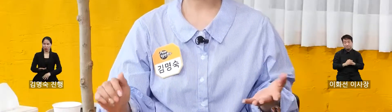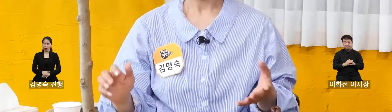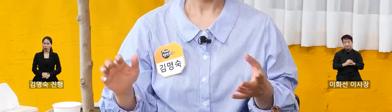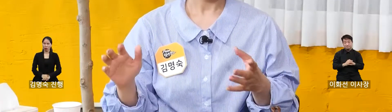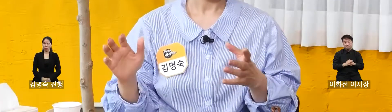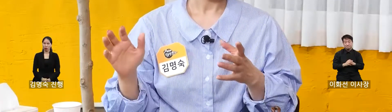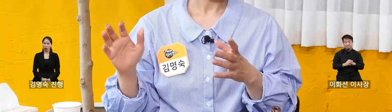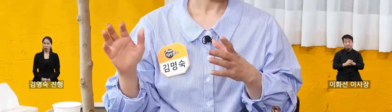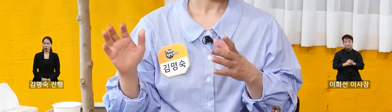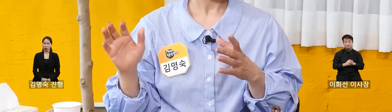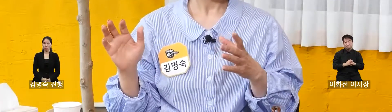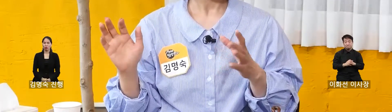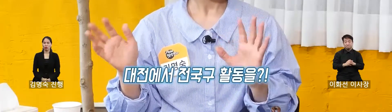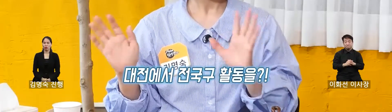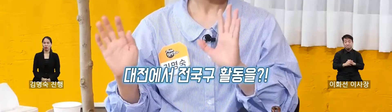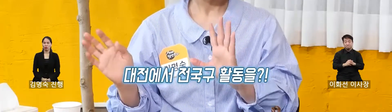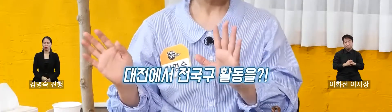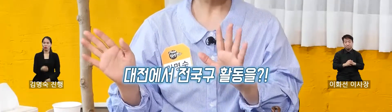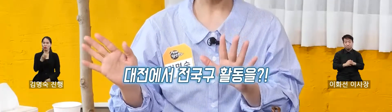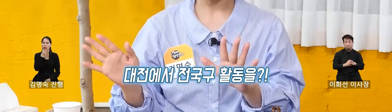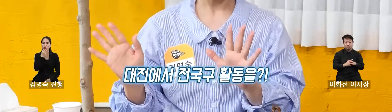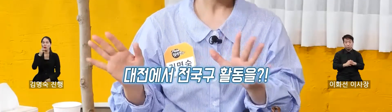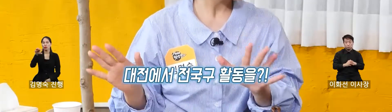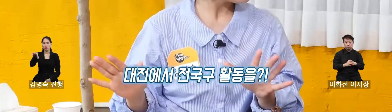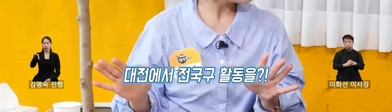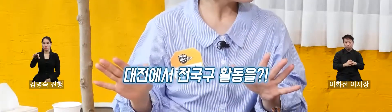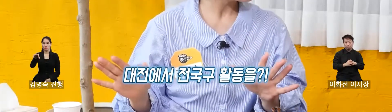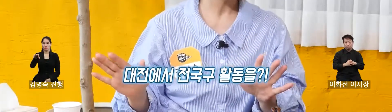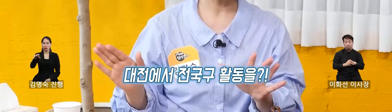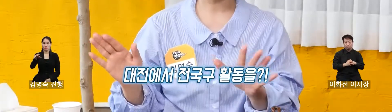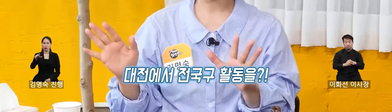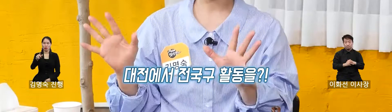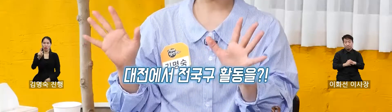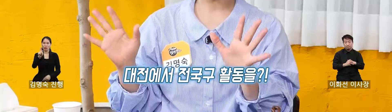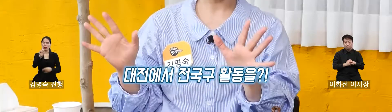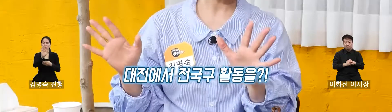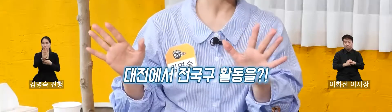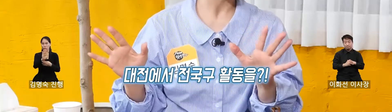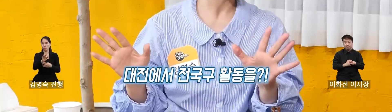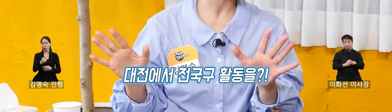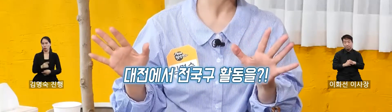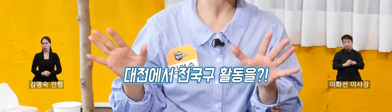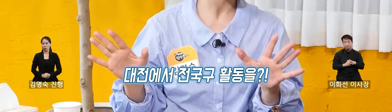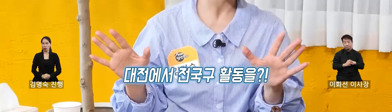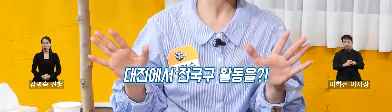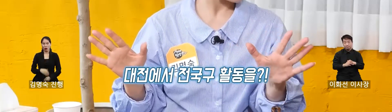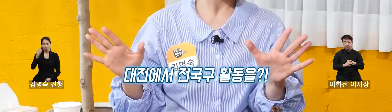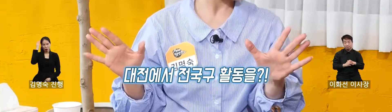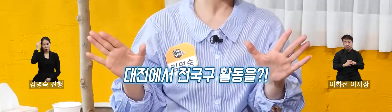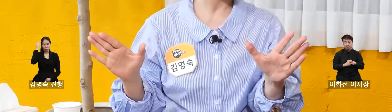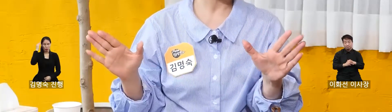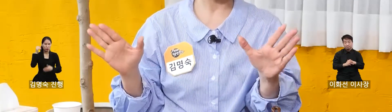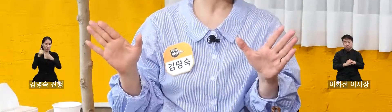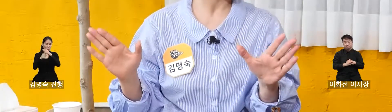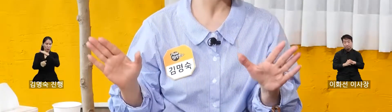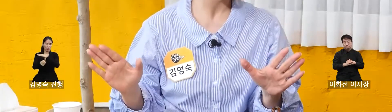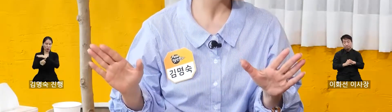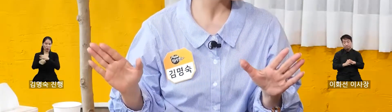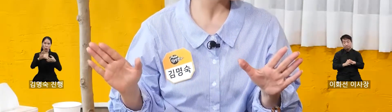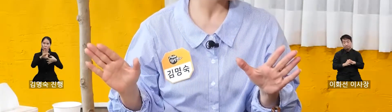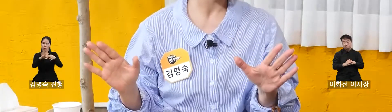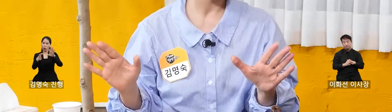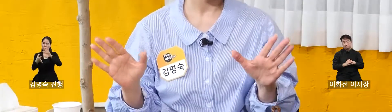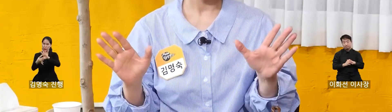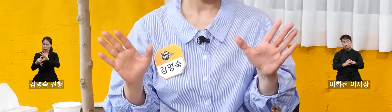해서 그 서울에서 K본부도 그렇고 그 정말 우리나라를 대표하는 네.